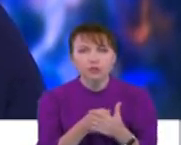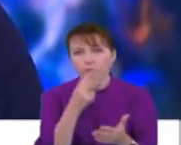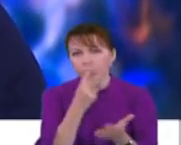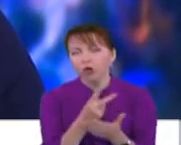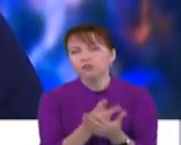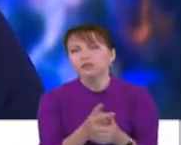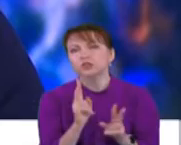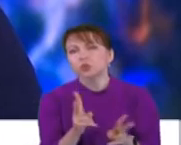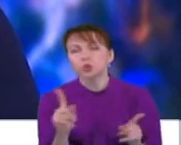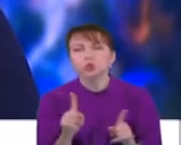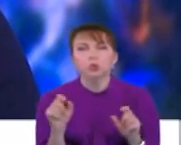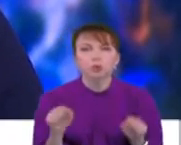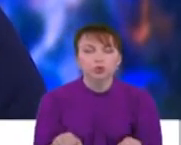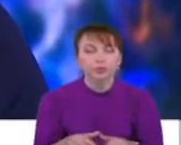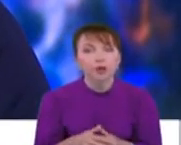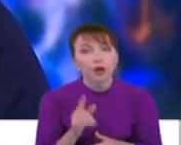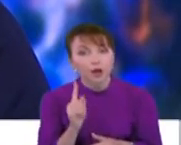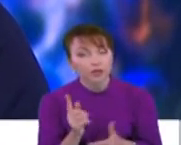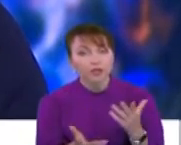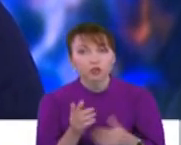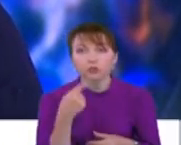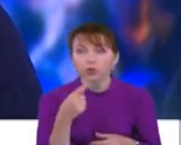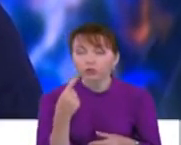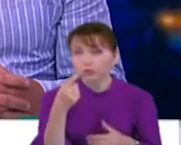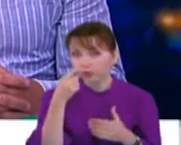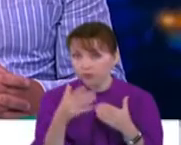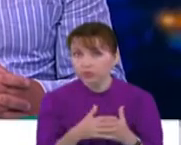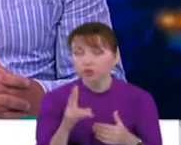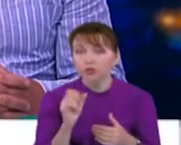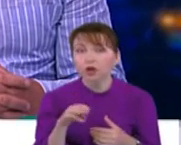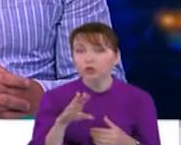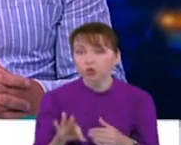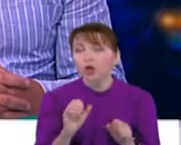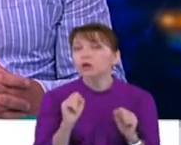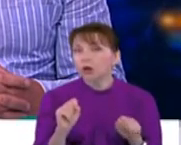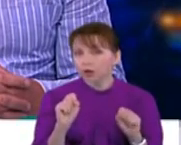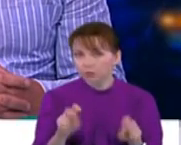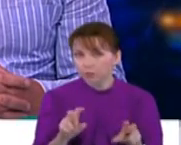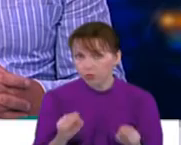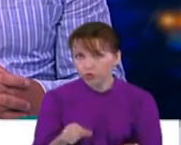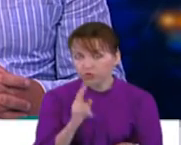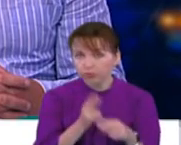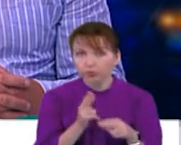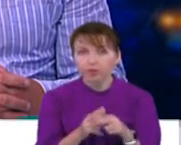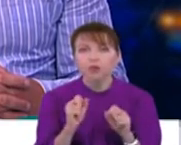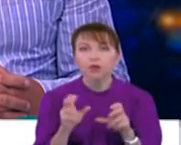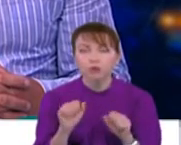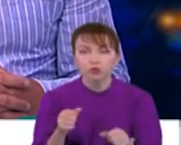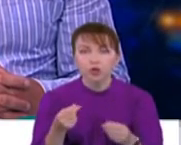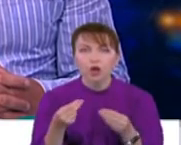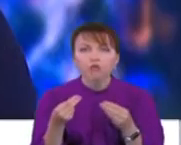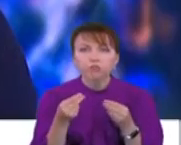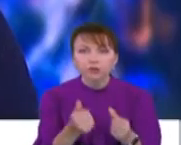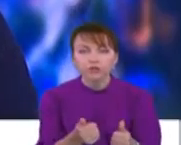хто там що може. Але якщо ми говоримо про наближення НАТО, як вони можуть запобігти, як вони можуть вплинути на Румунію, там,